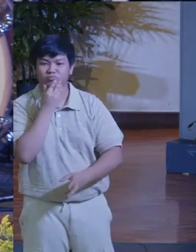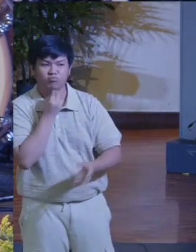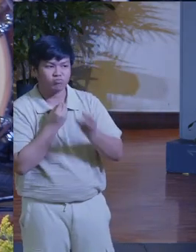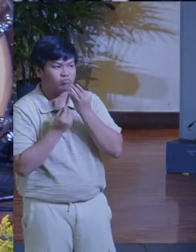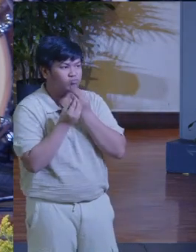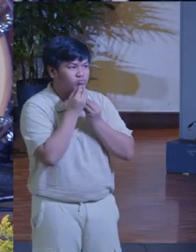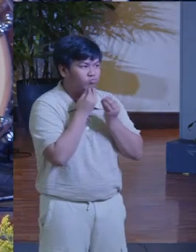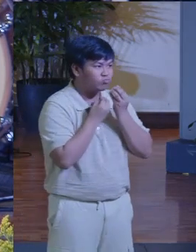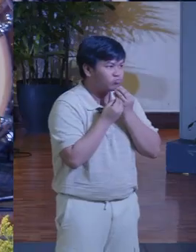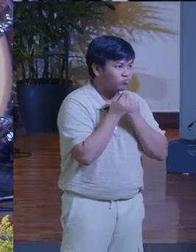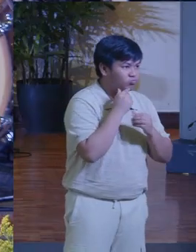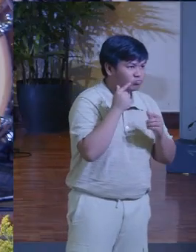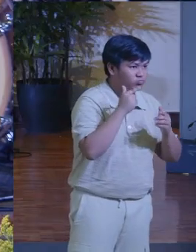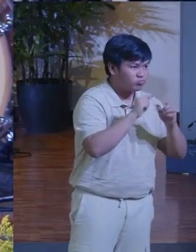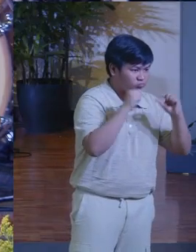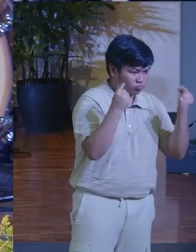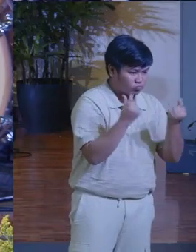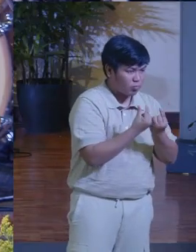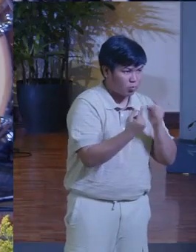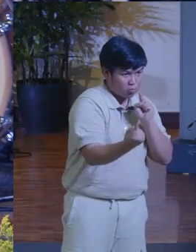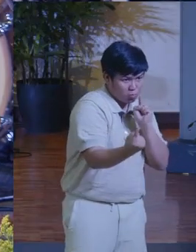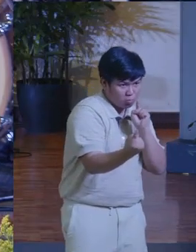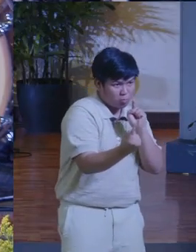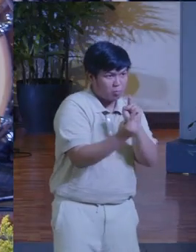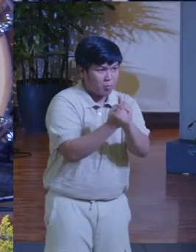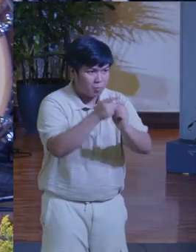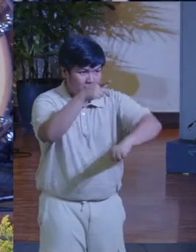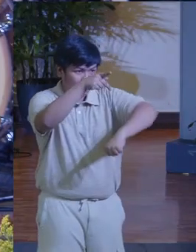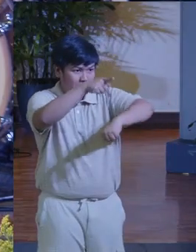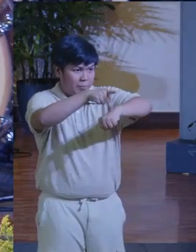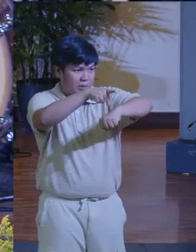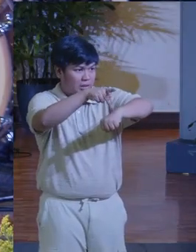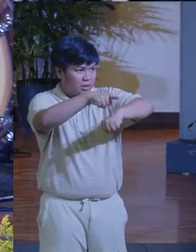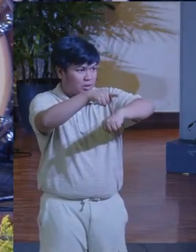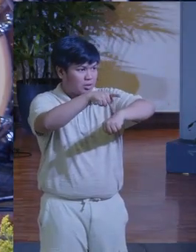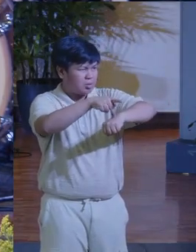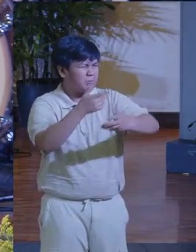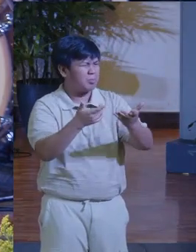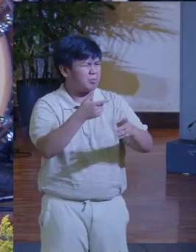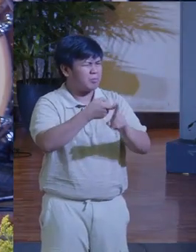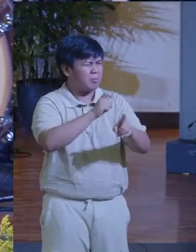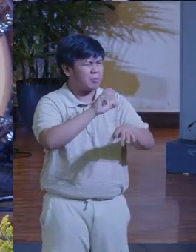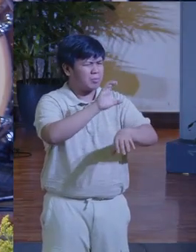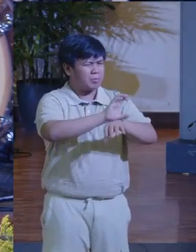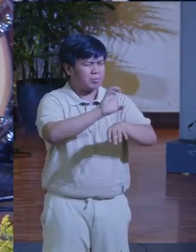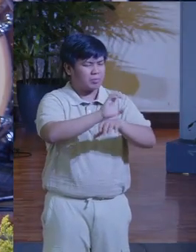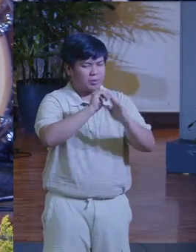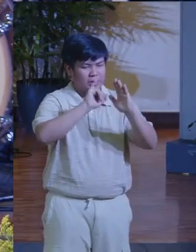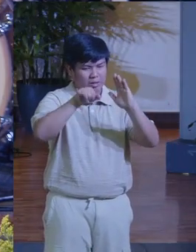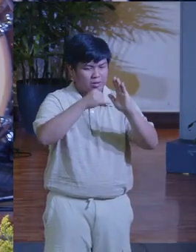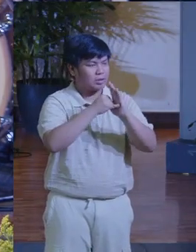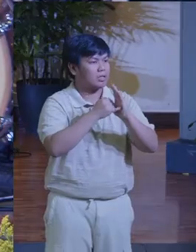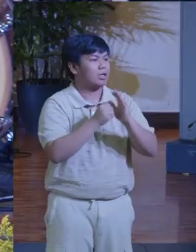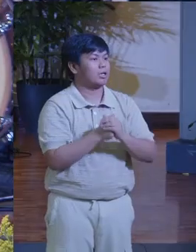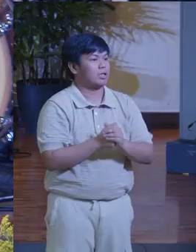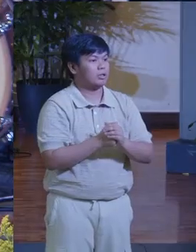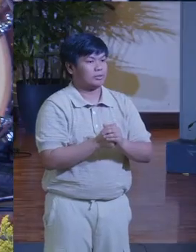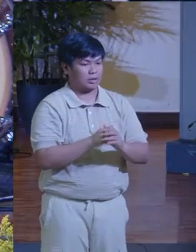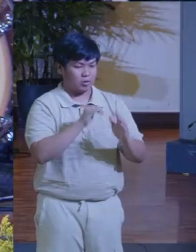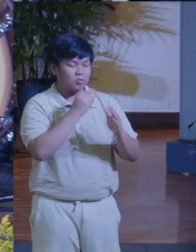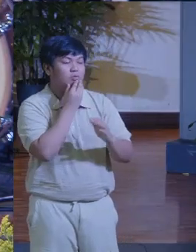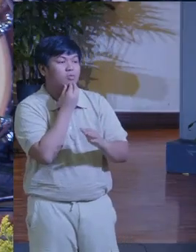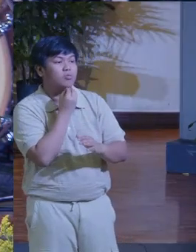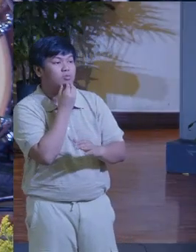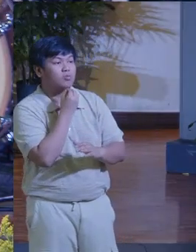sa Antioch na siguro nagmula sa church sa Jerusalem. Kaya ang wika ng